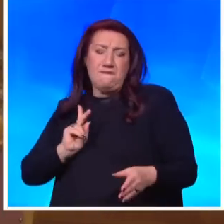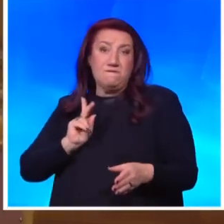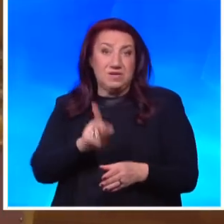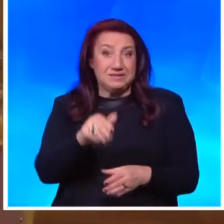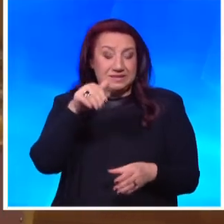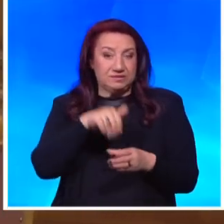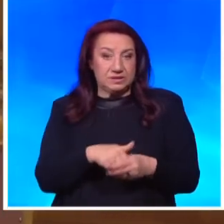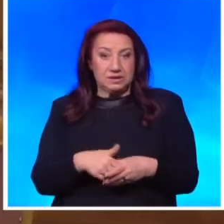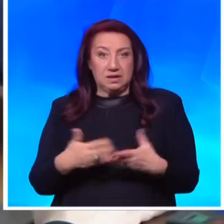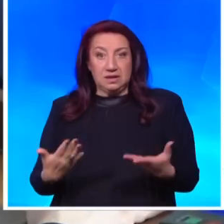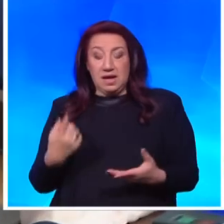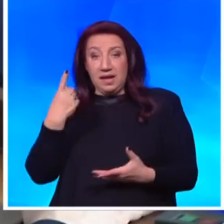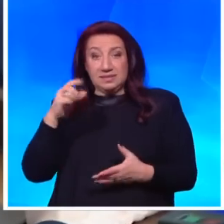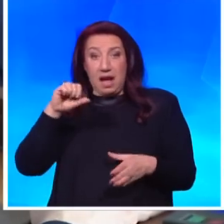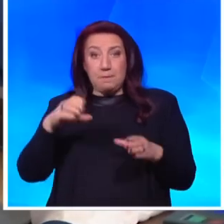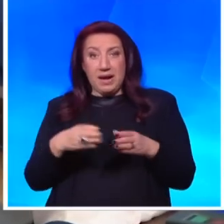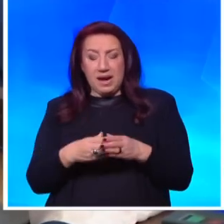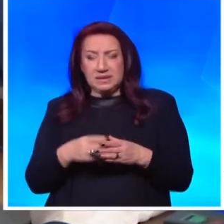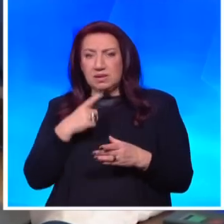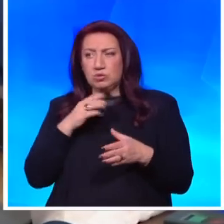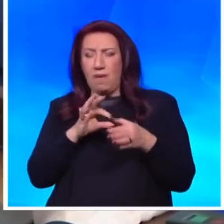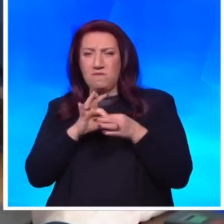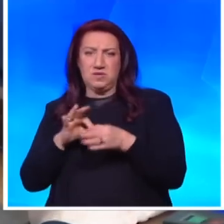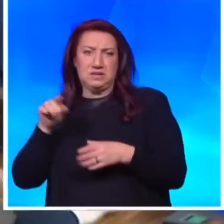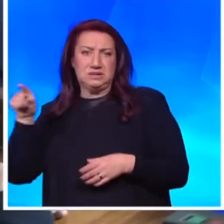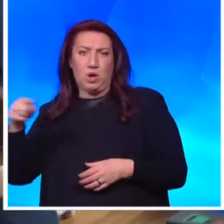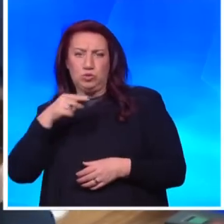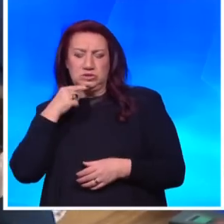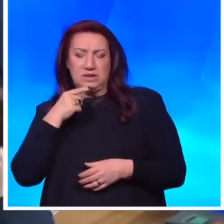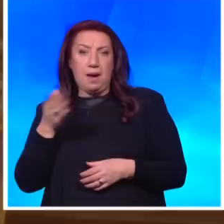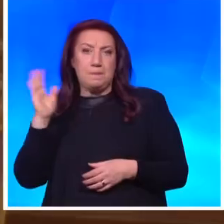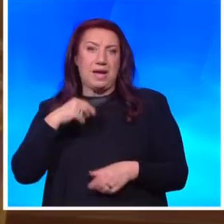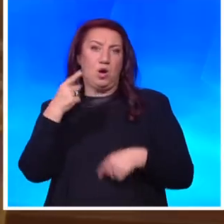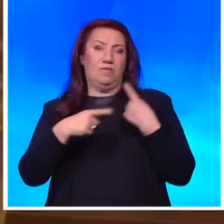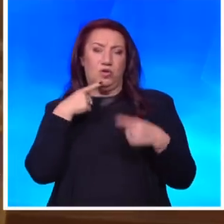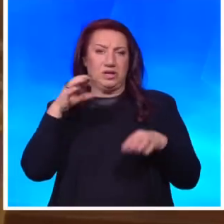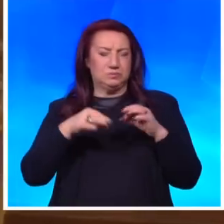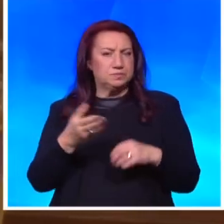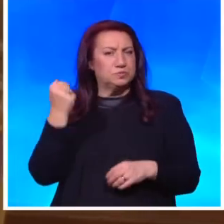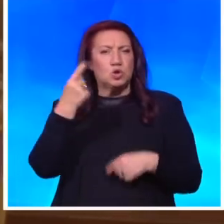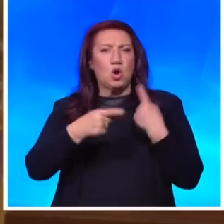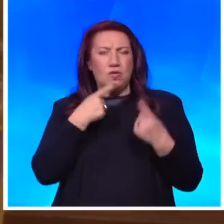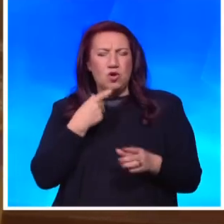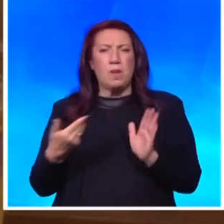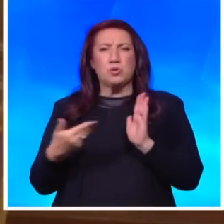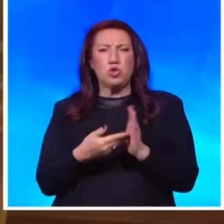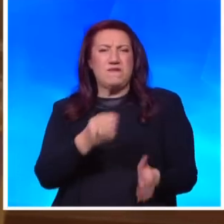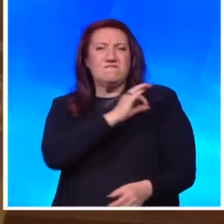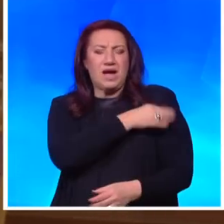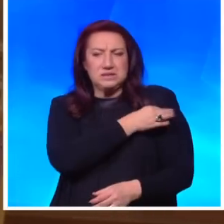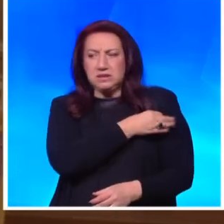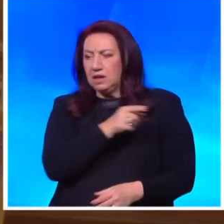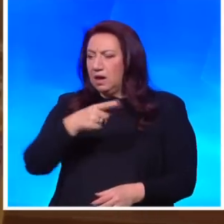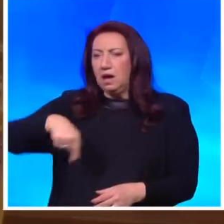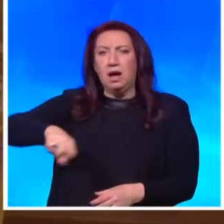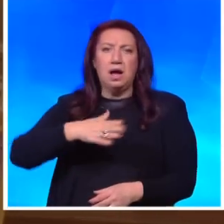да ни закара отново на избори. Те говориха за ваксини, излязоха ваксинирани, говориха срещу еврото, срещу НПО-тата,